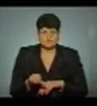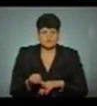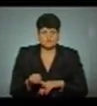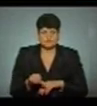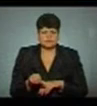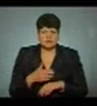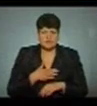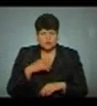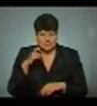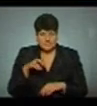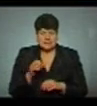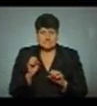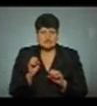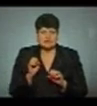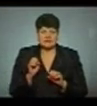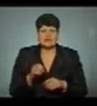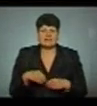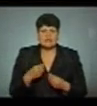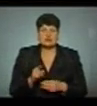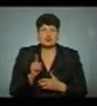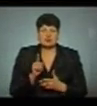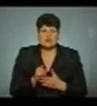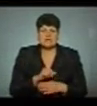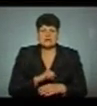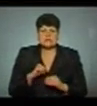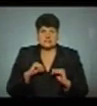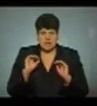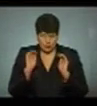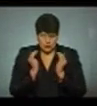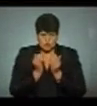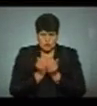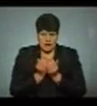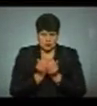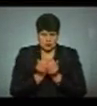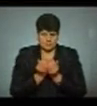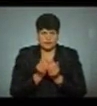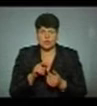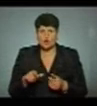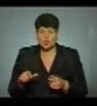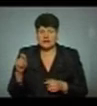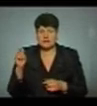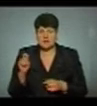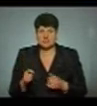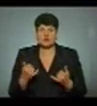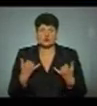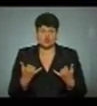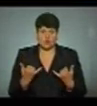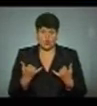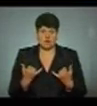кордон нашої країни, щоб давати їм такі зобов'язання про самоізоляцію. Тому люди, які приїжджають сьогодні